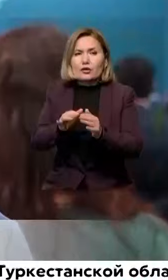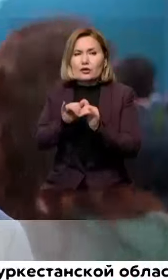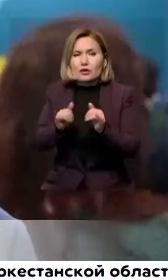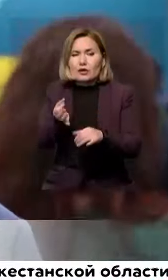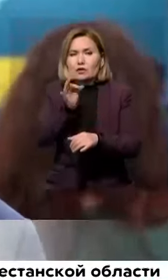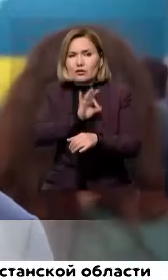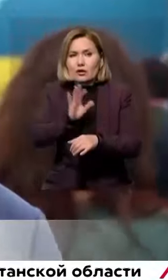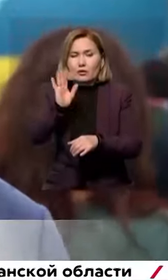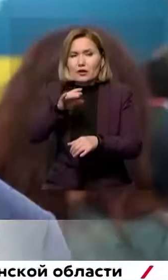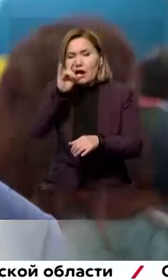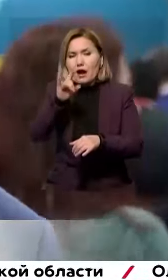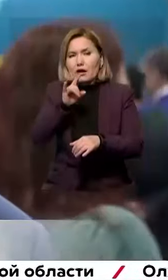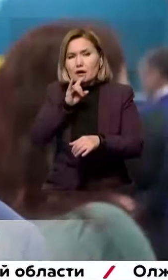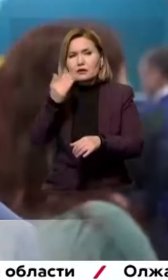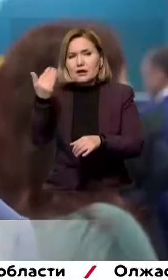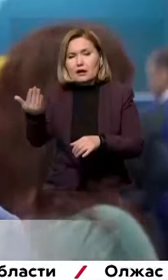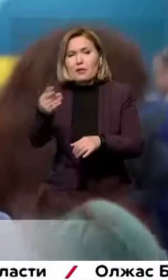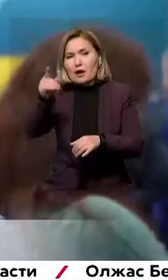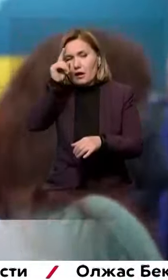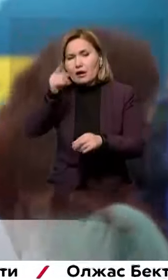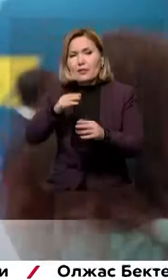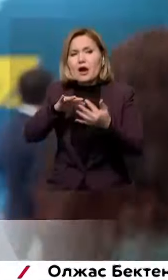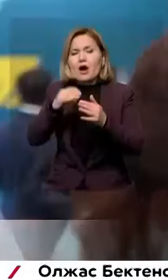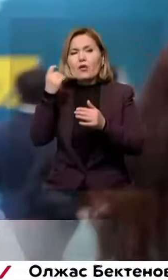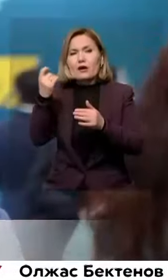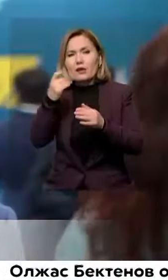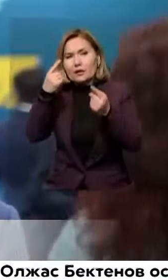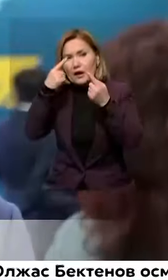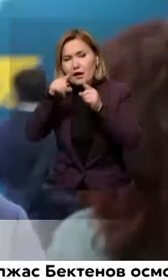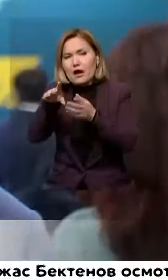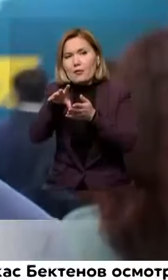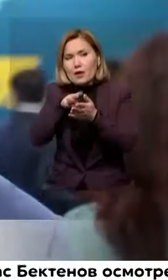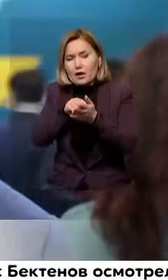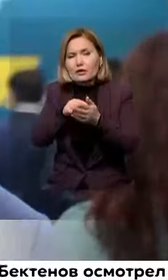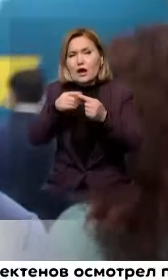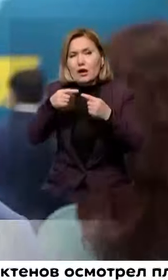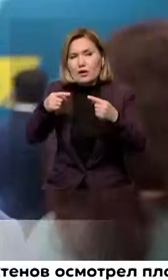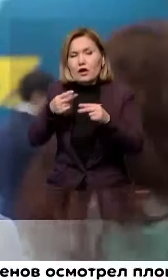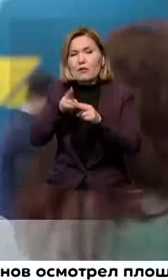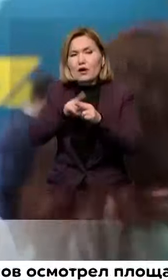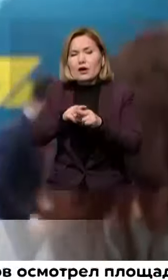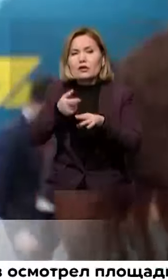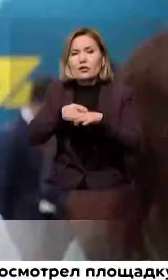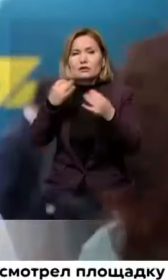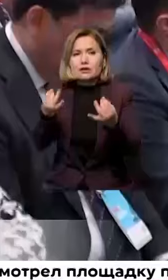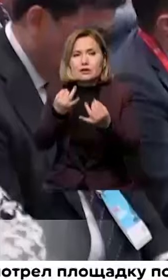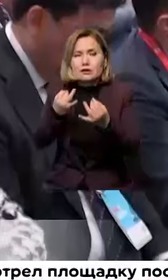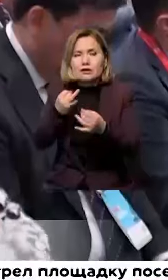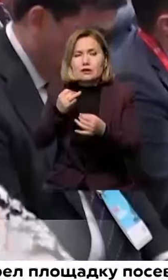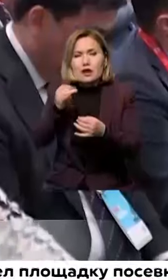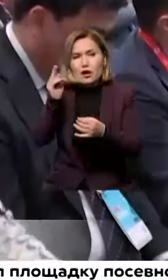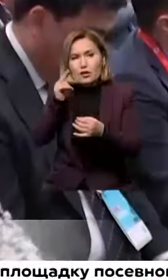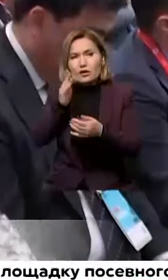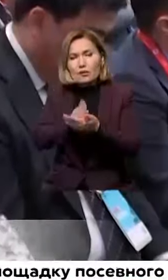тигізері сөзсіз. Қазақстан тарапы Германияның ауыл шаруашылығы техникаларына, ноу-хау трансферлеріне қызығушылық танытып отыр.